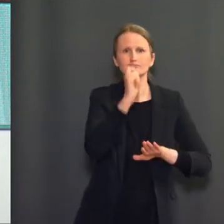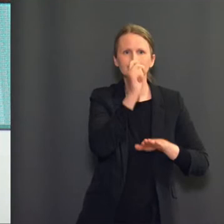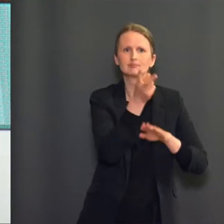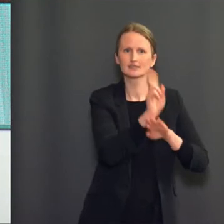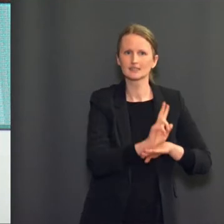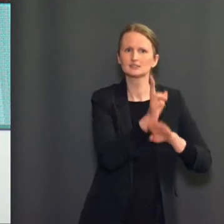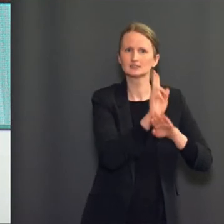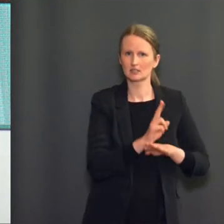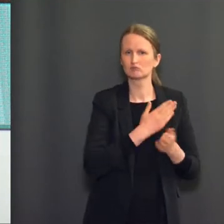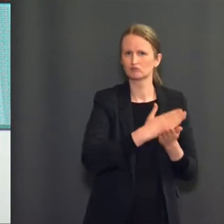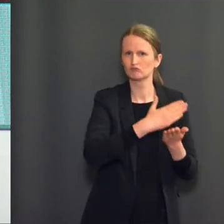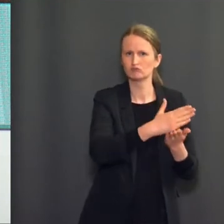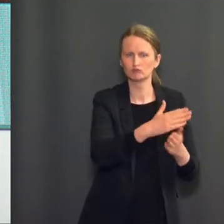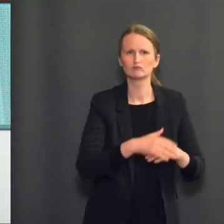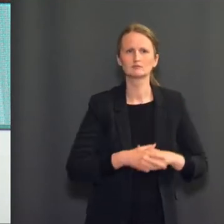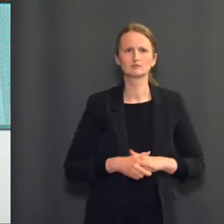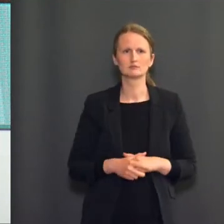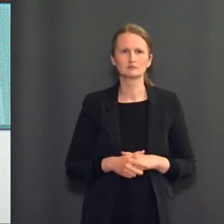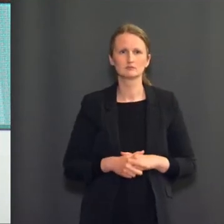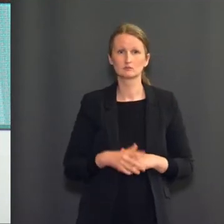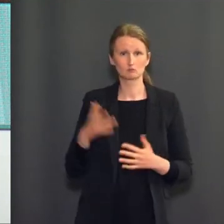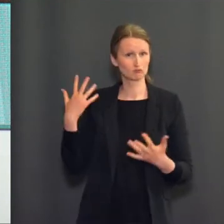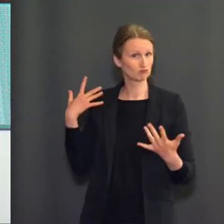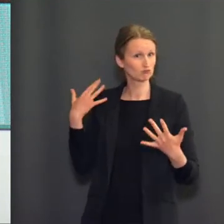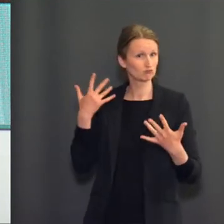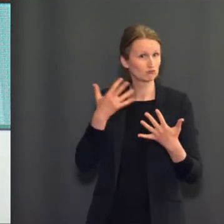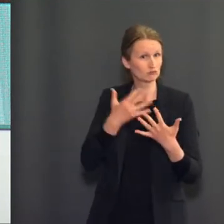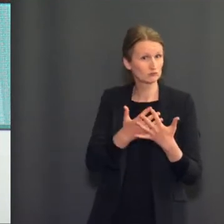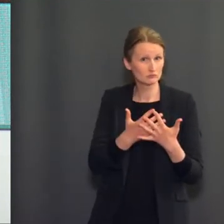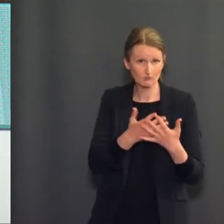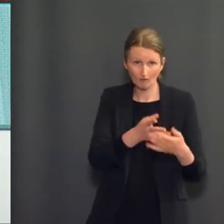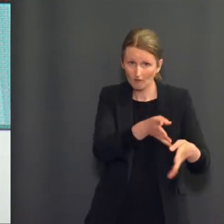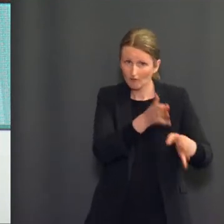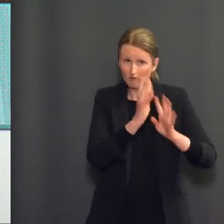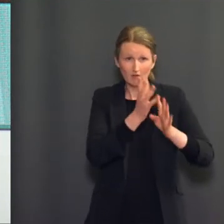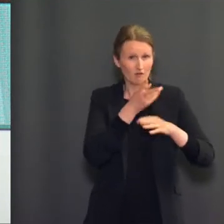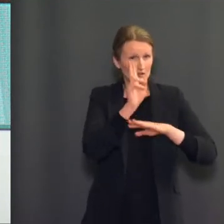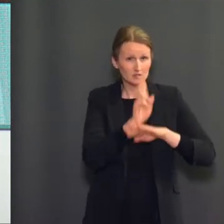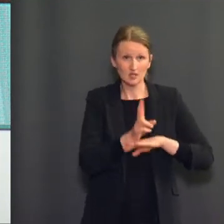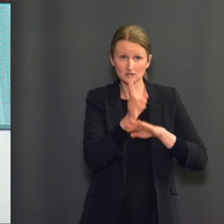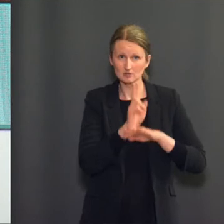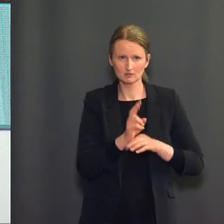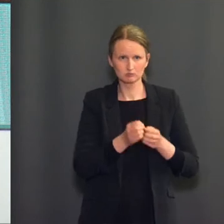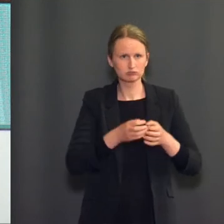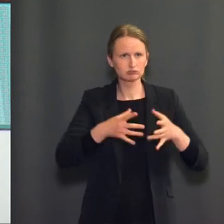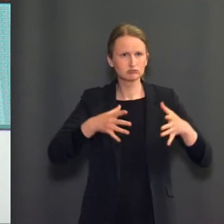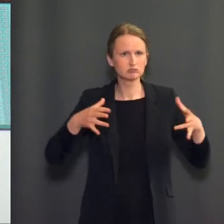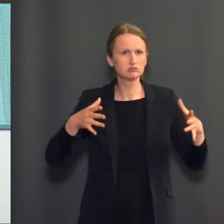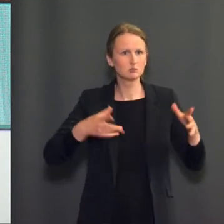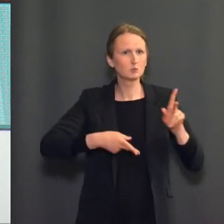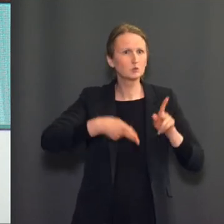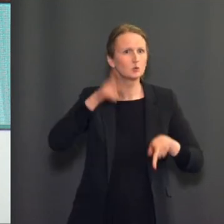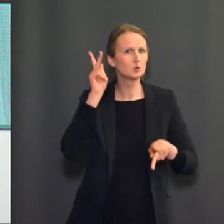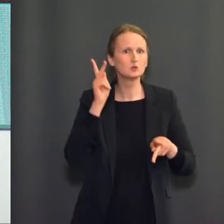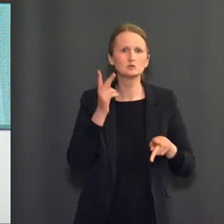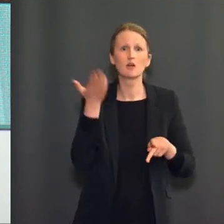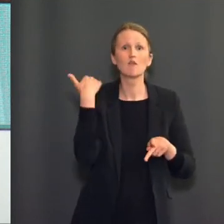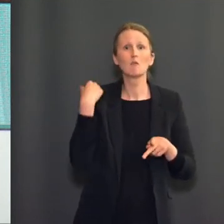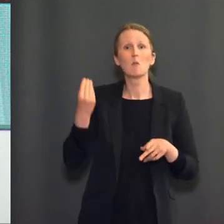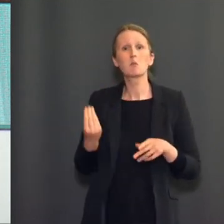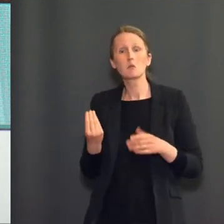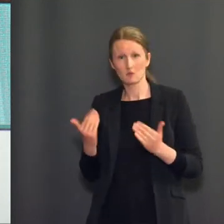nous permet de tester rapidement et plus fréquemment. Avec ces tests PCR, qui offrent une